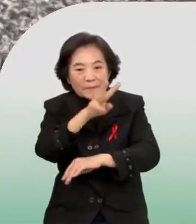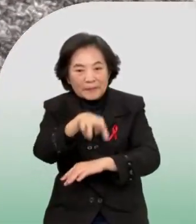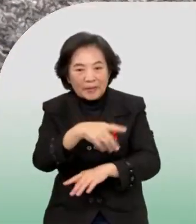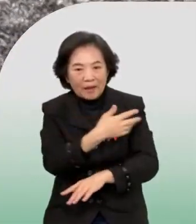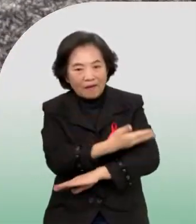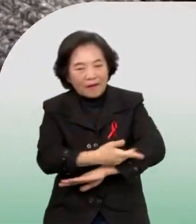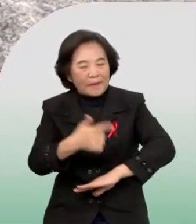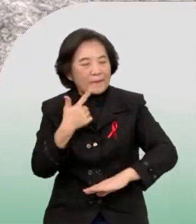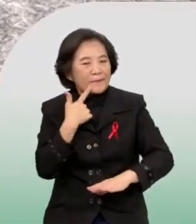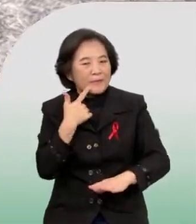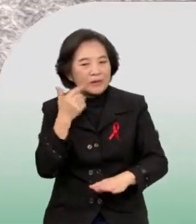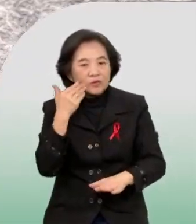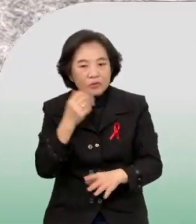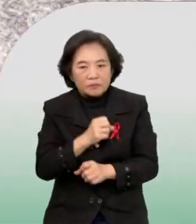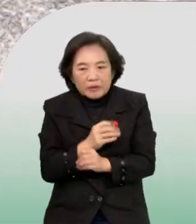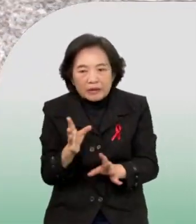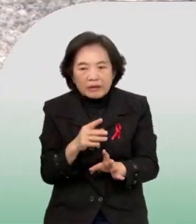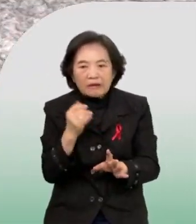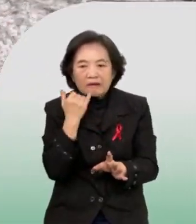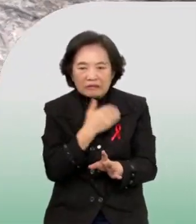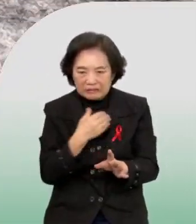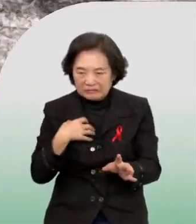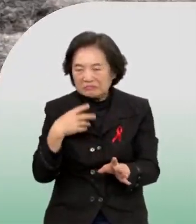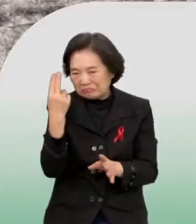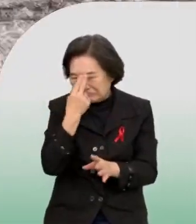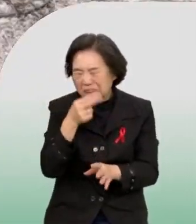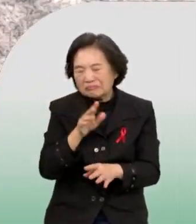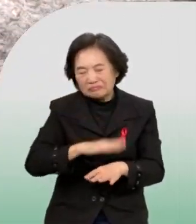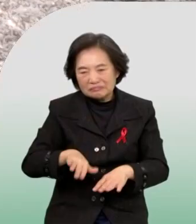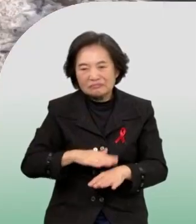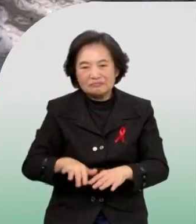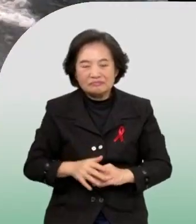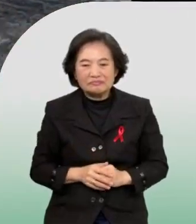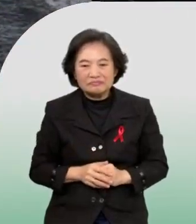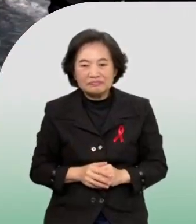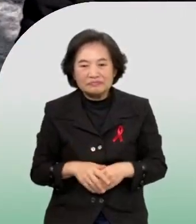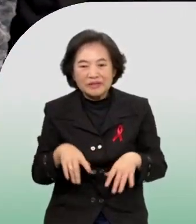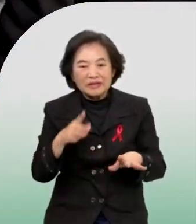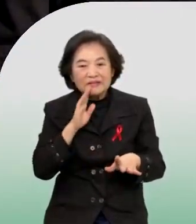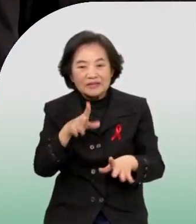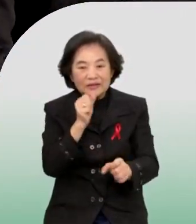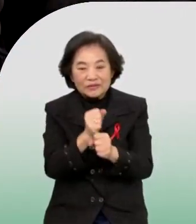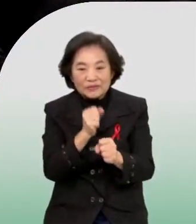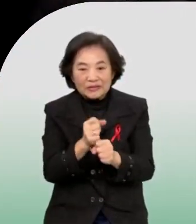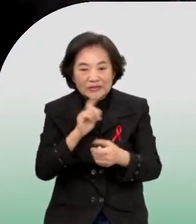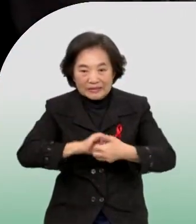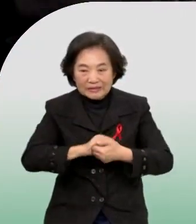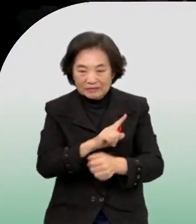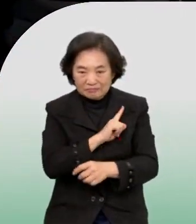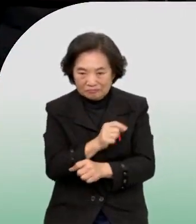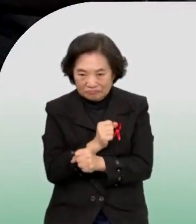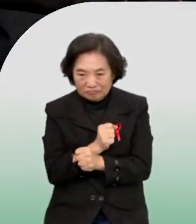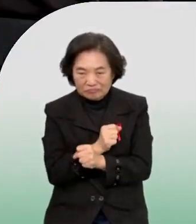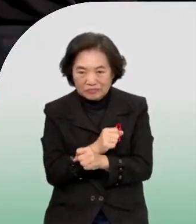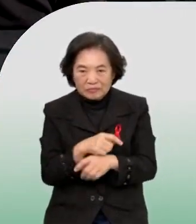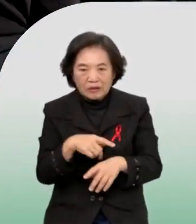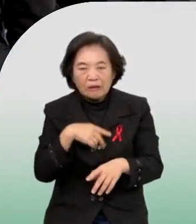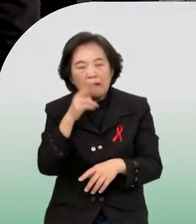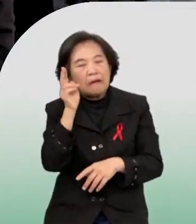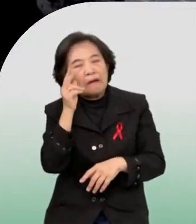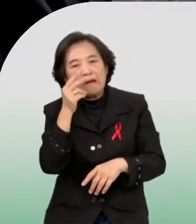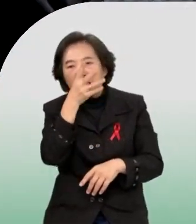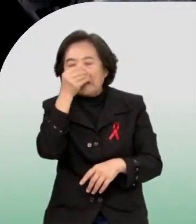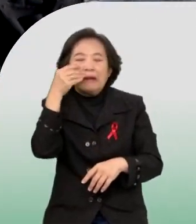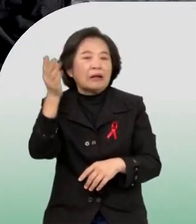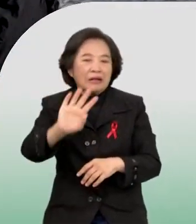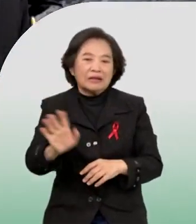江，一下无生意，危险都来嘞。冰川带动人的头度，时时都爱动江心。